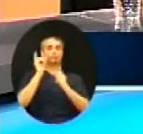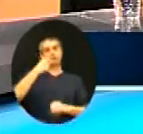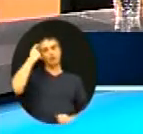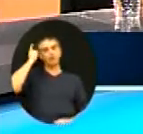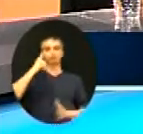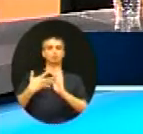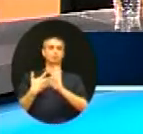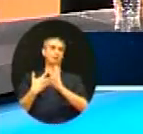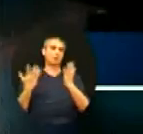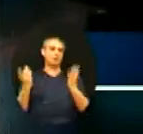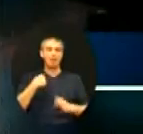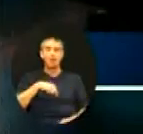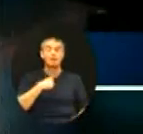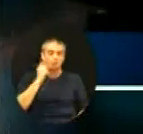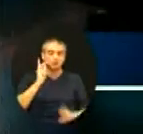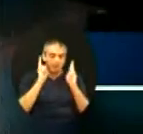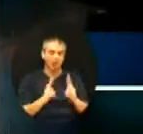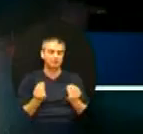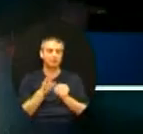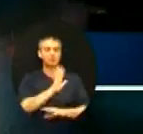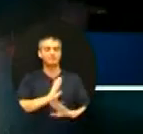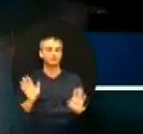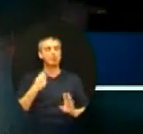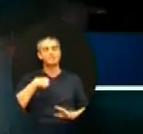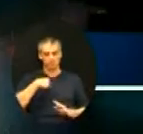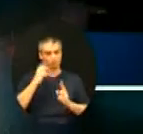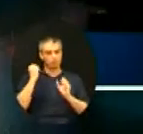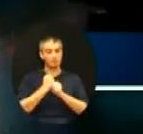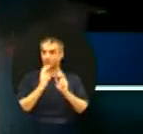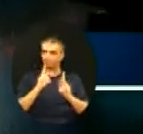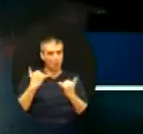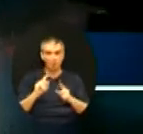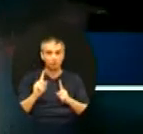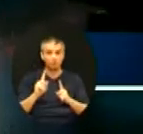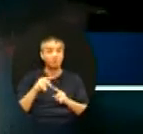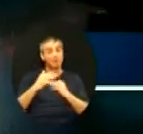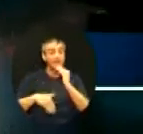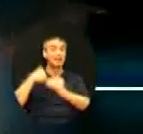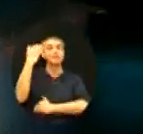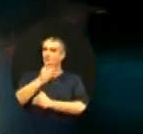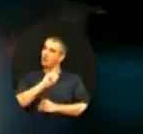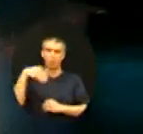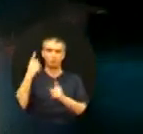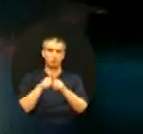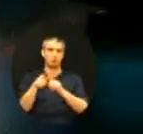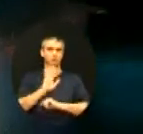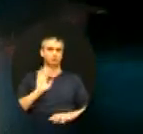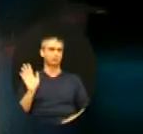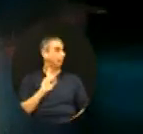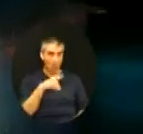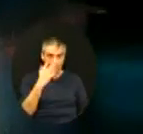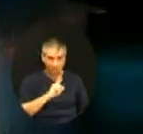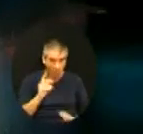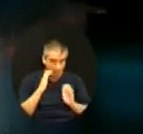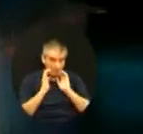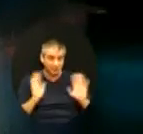לדעת ויש בדיקה. אנחנו צריכים להפסיק עם העניין הזה, ואנחנו נדאג להפסיק לא עכשיו, אלא לקדנציה הבאה לא יהיו דברים כאלה יותר. מה לא יהיה? לא